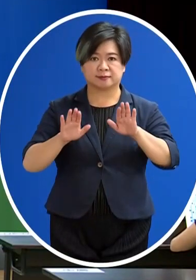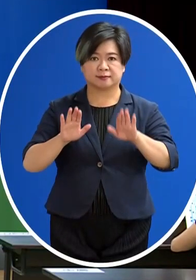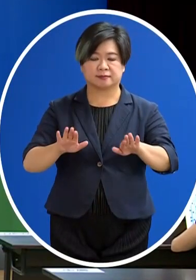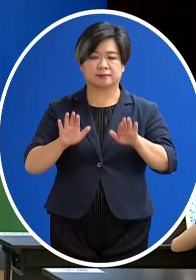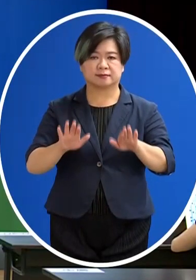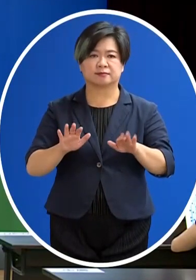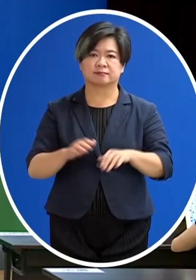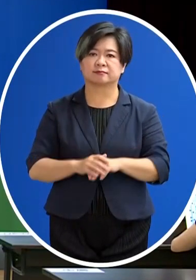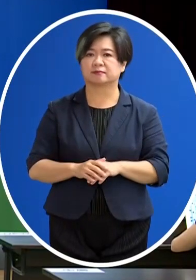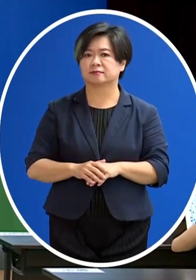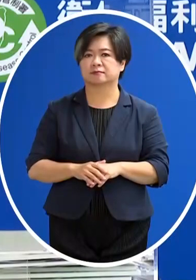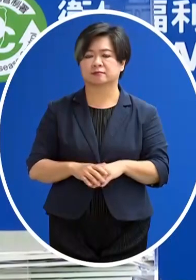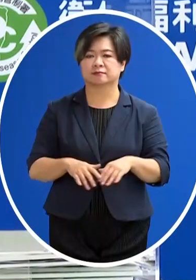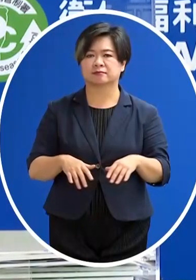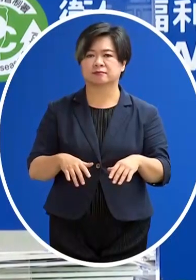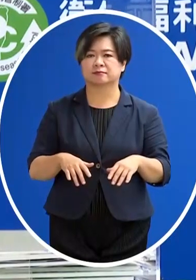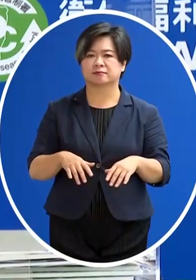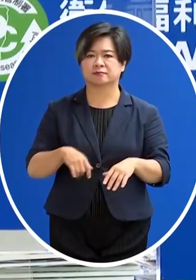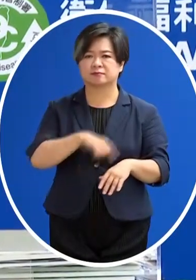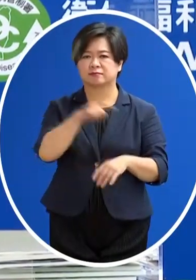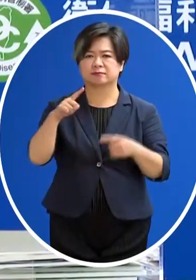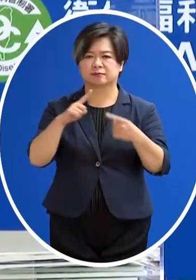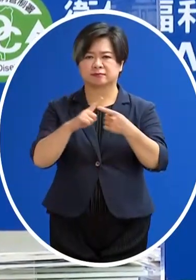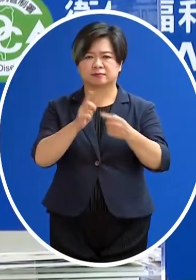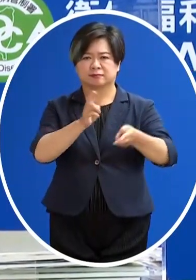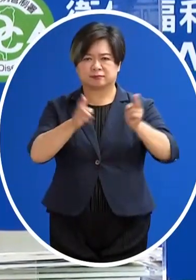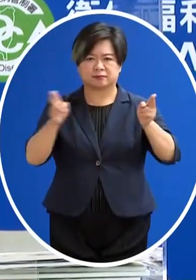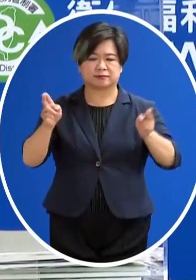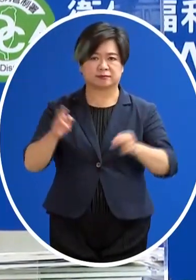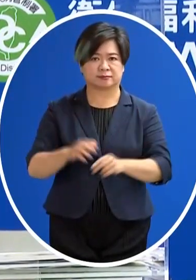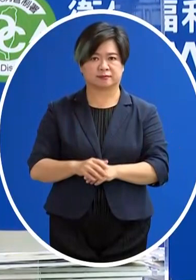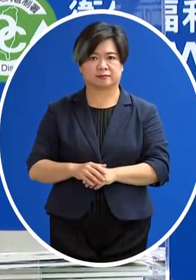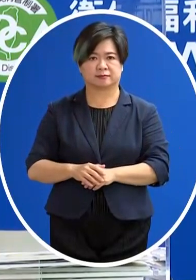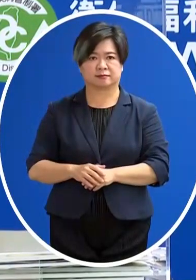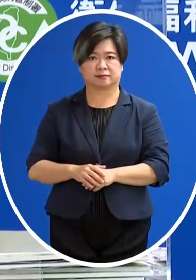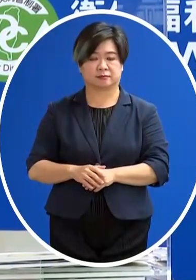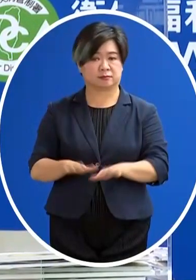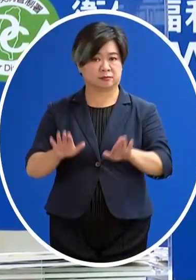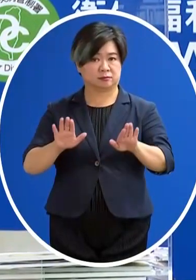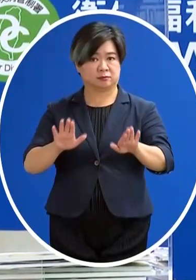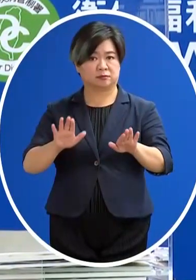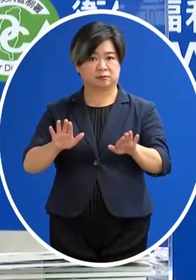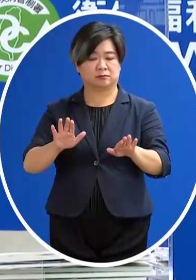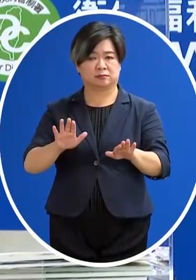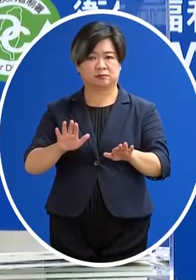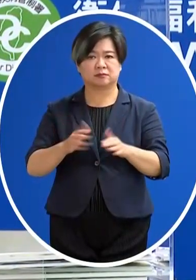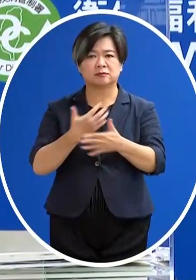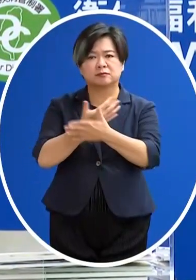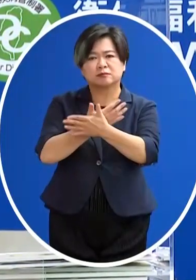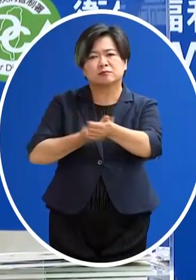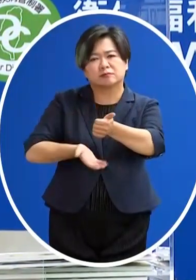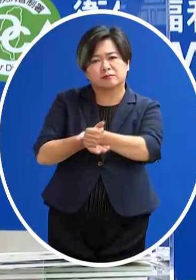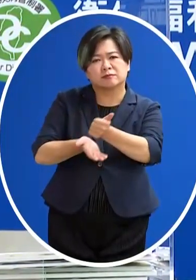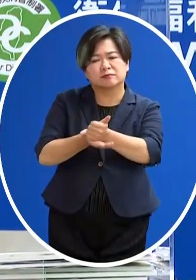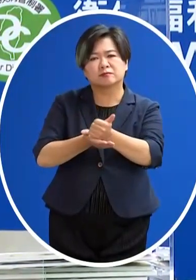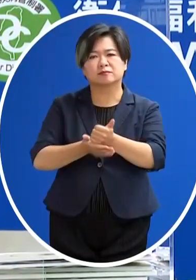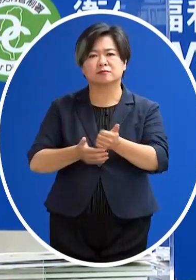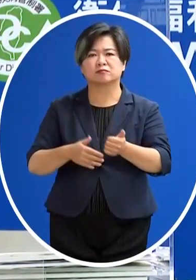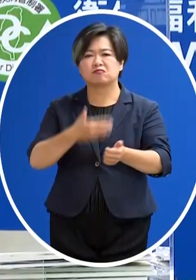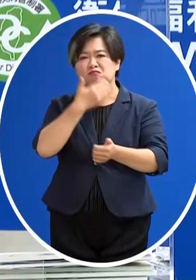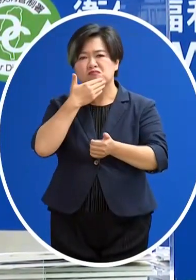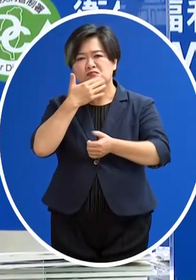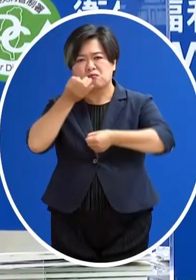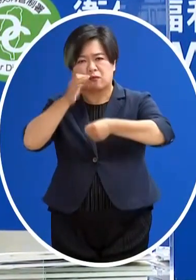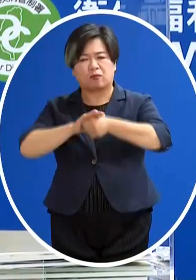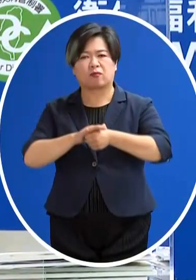没有到哈，因为我们大部分的这人力者而言哈，我们在目前就是用奖励用津贴哈，